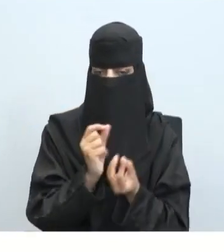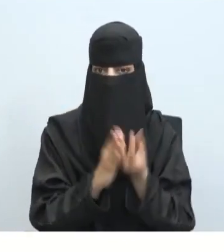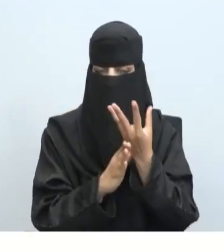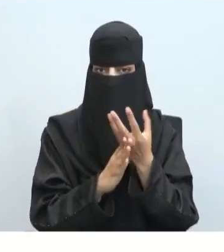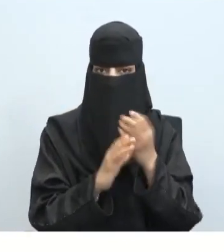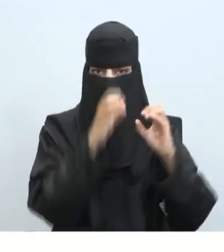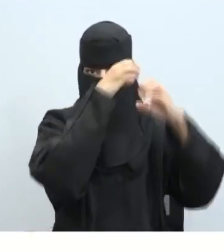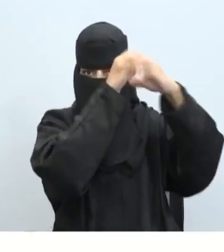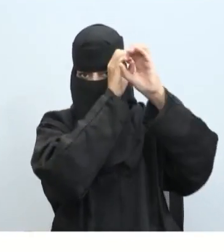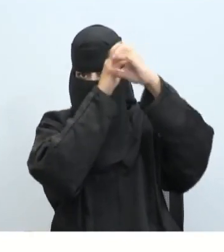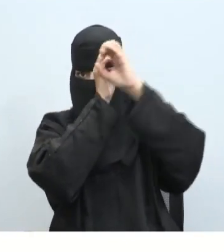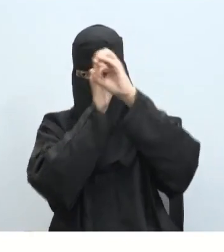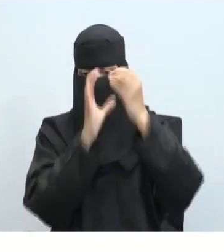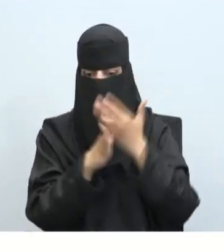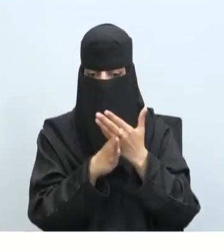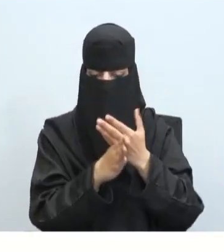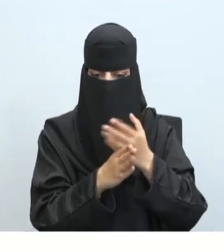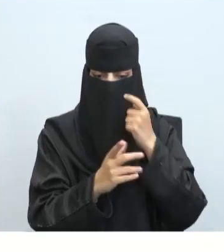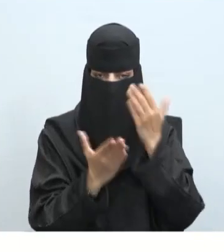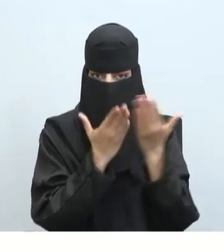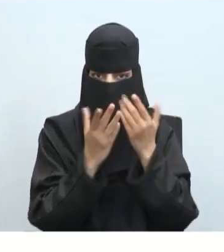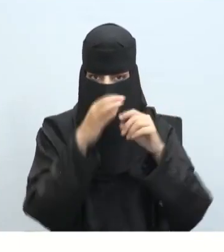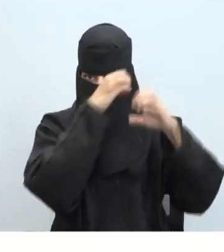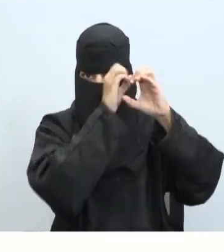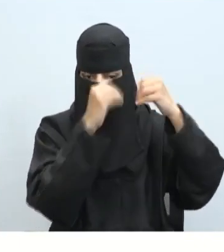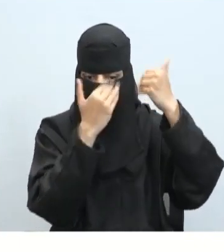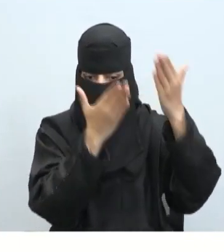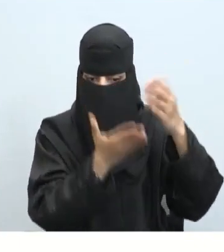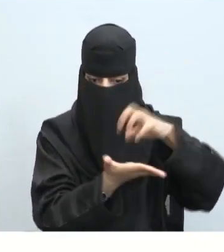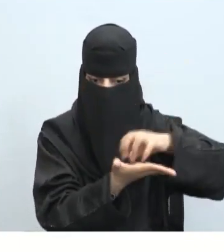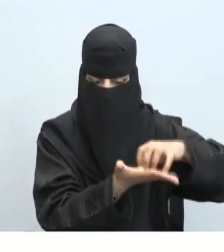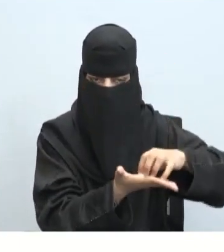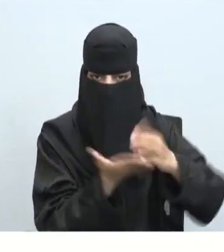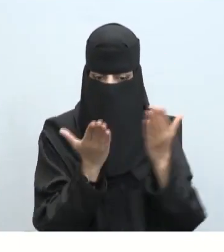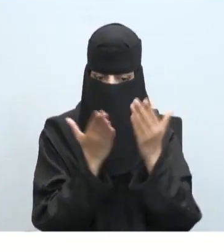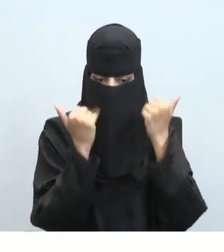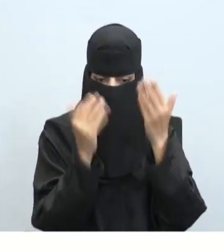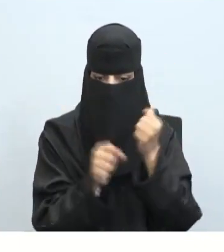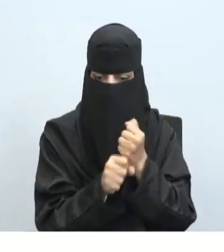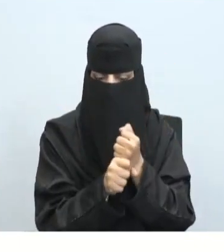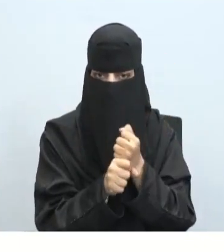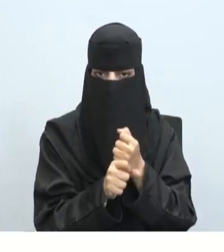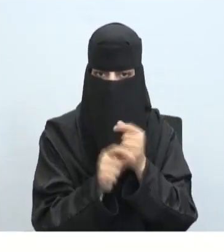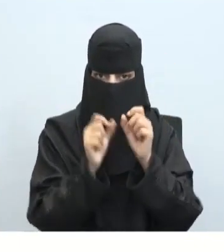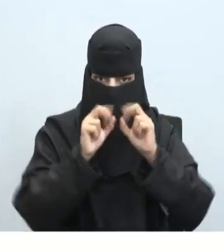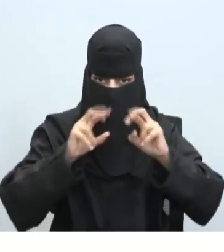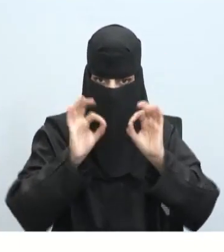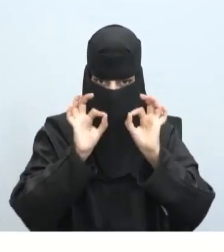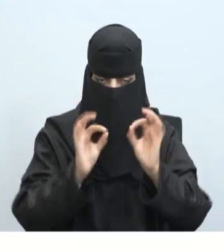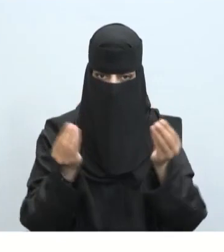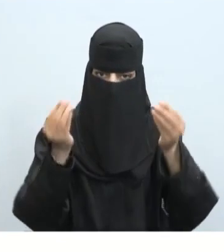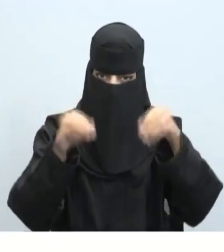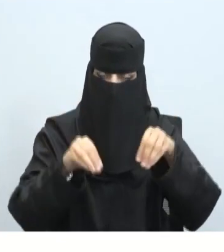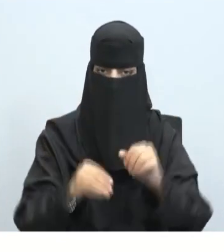فانشا المراصد لدراسه الفلك دراسه علميه وعمليه